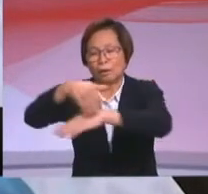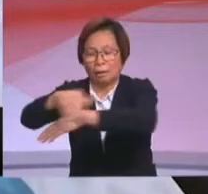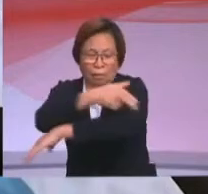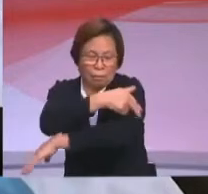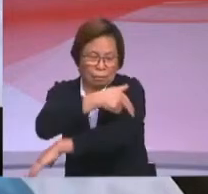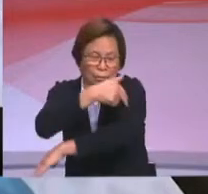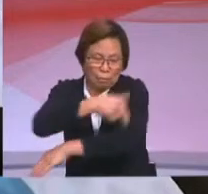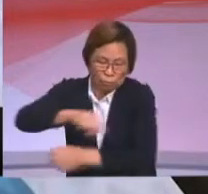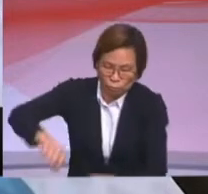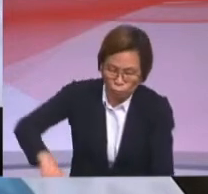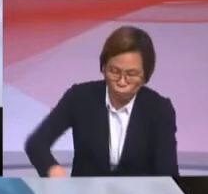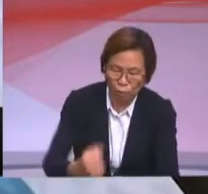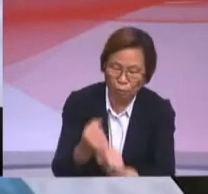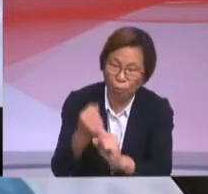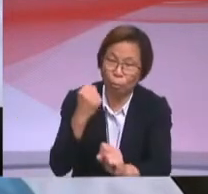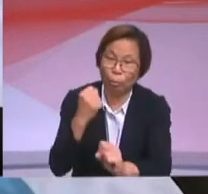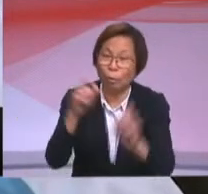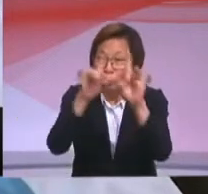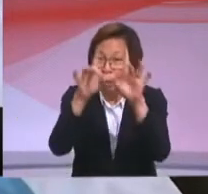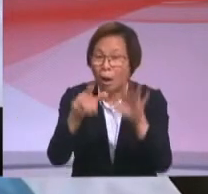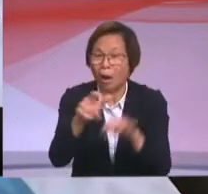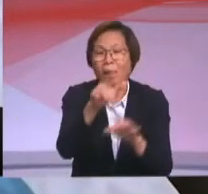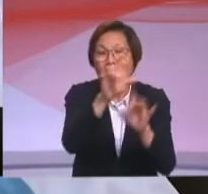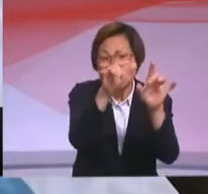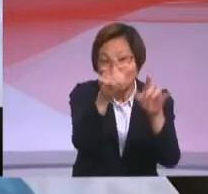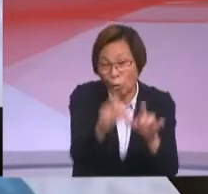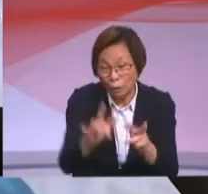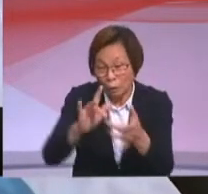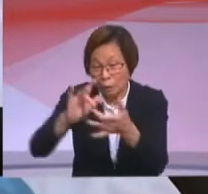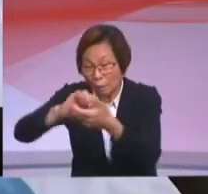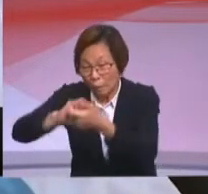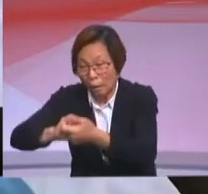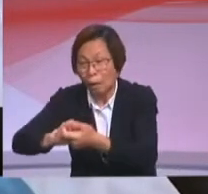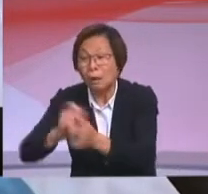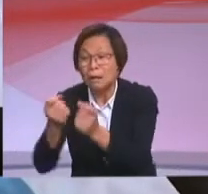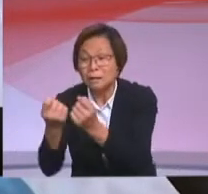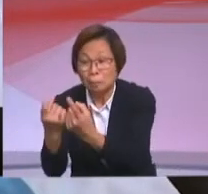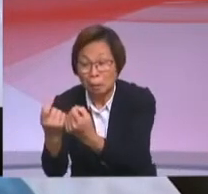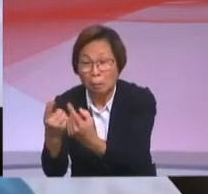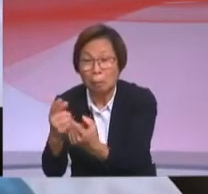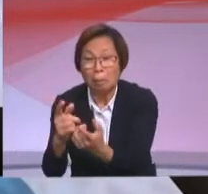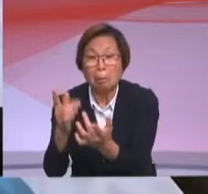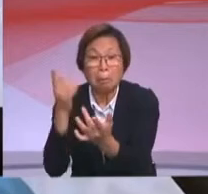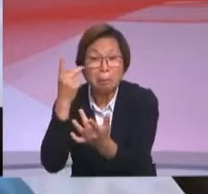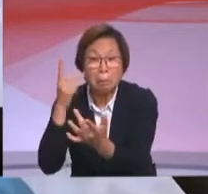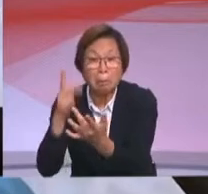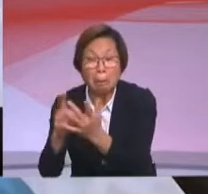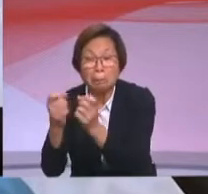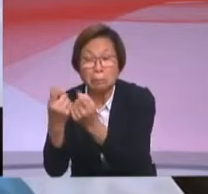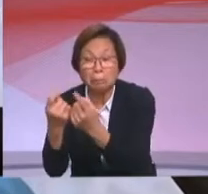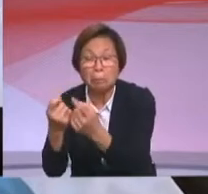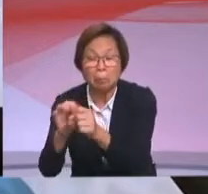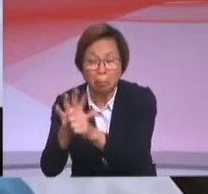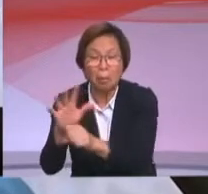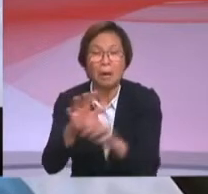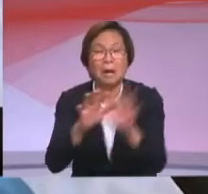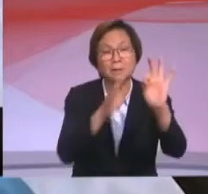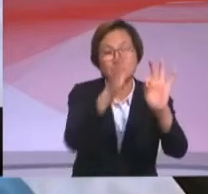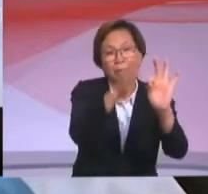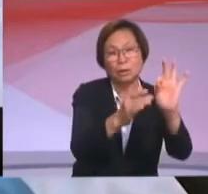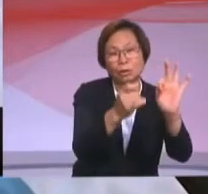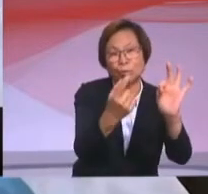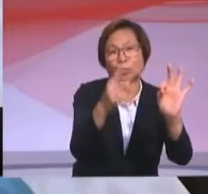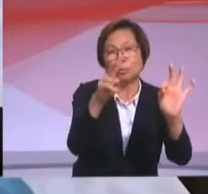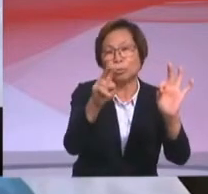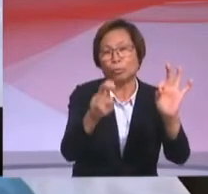ke Hospital Sungai Buloh. Saringan kontak rapat telah mengesan sebanyak 11 lagi kes positif. Sehingga 9